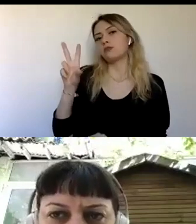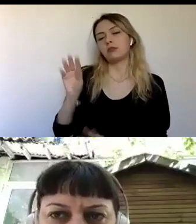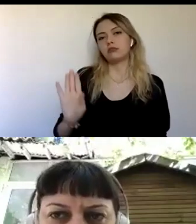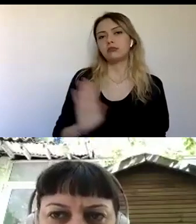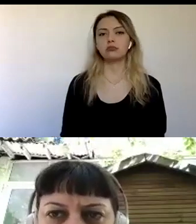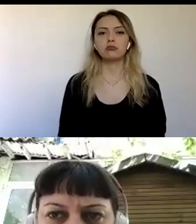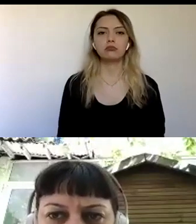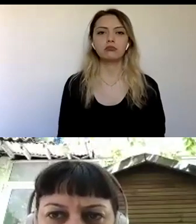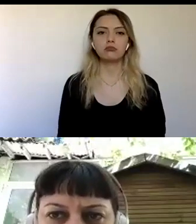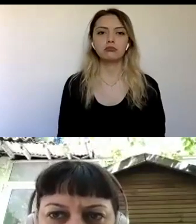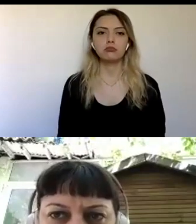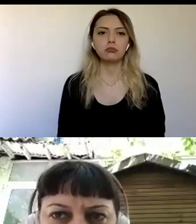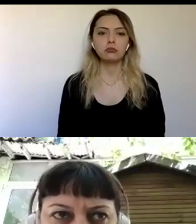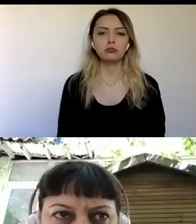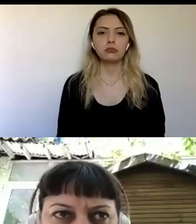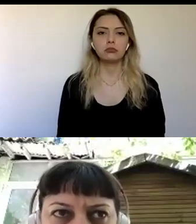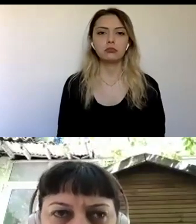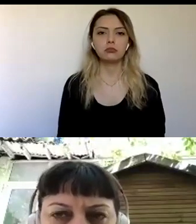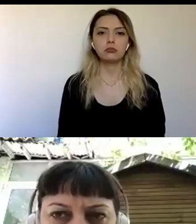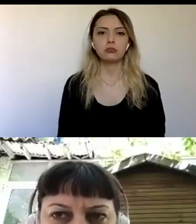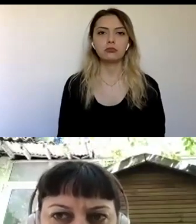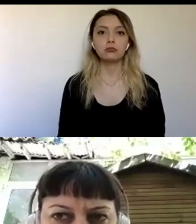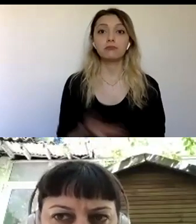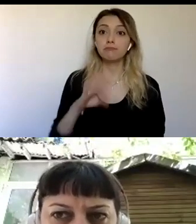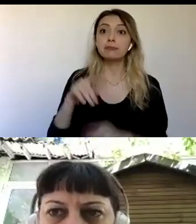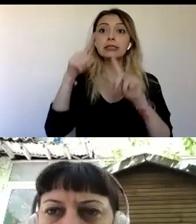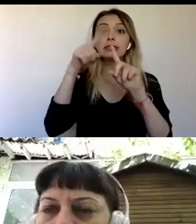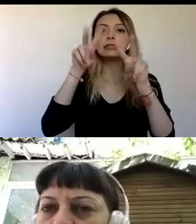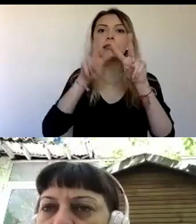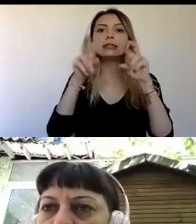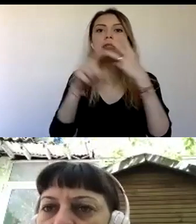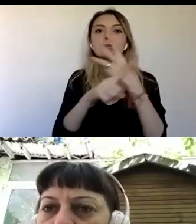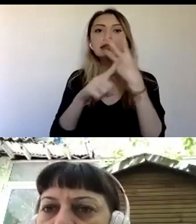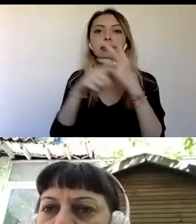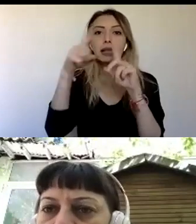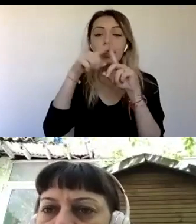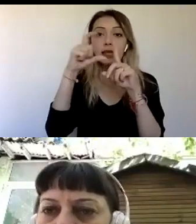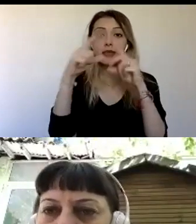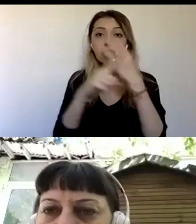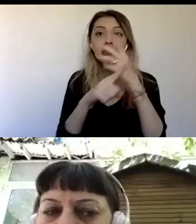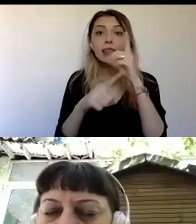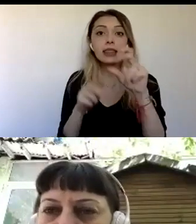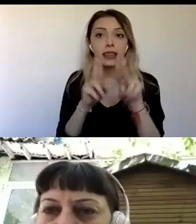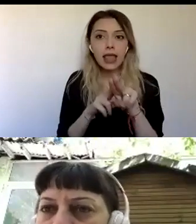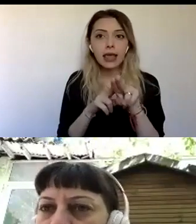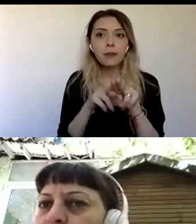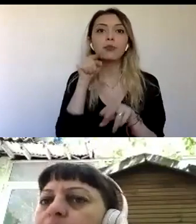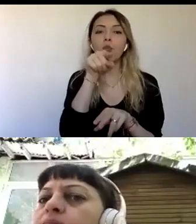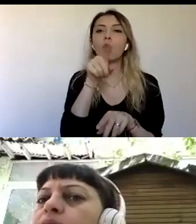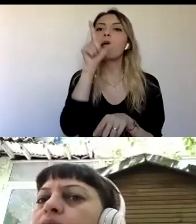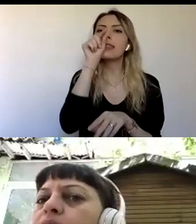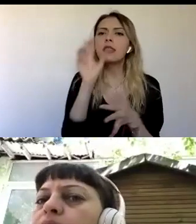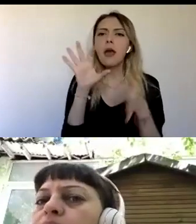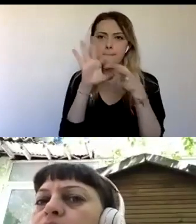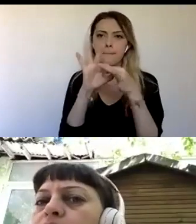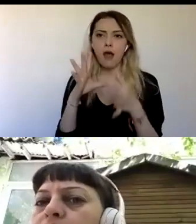listesi anlamında. Bir yandan da TweetDeck var. Bu TweetDeck de aslında Twitter'ın ücretsiz bir uygulaması.